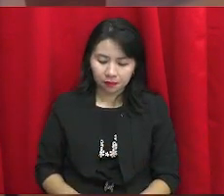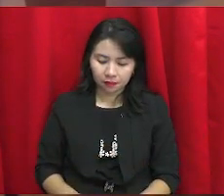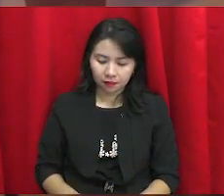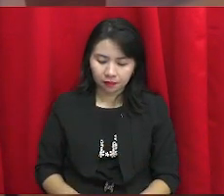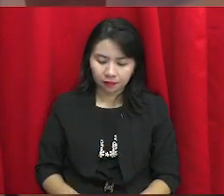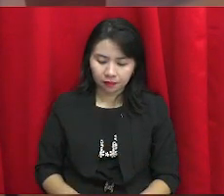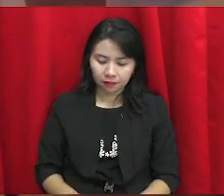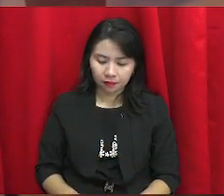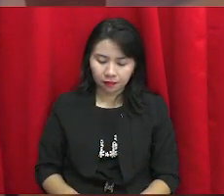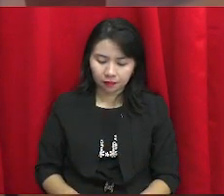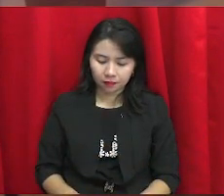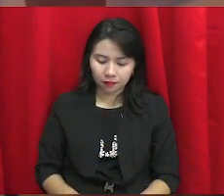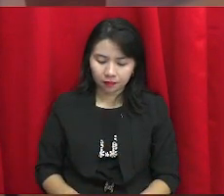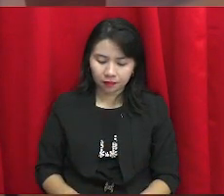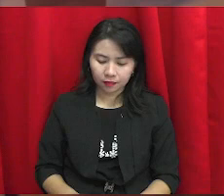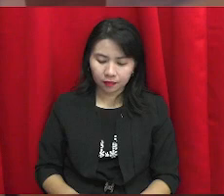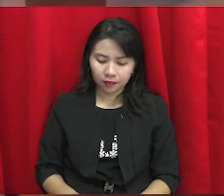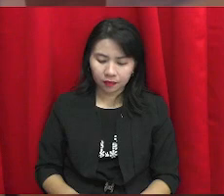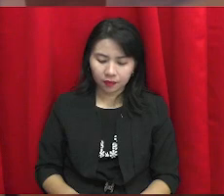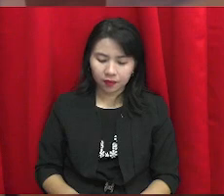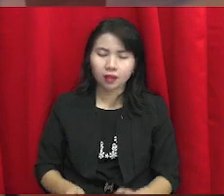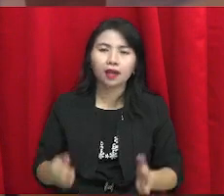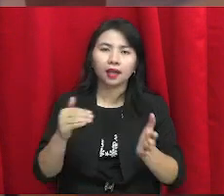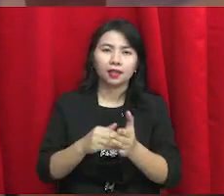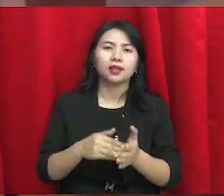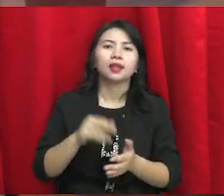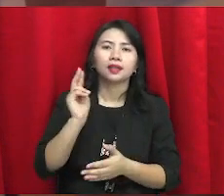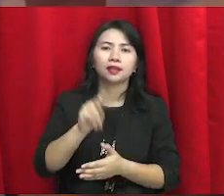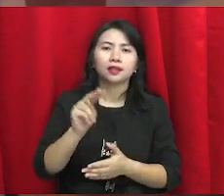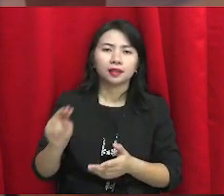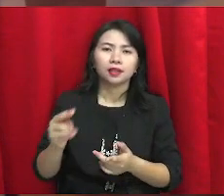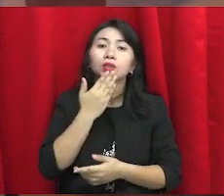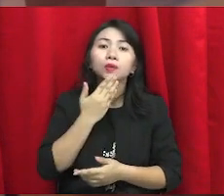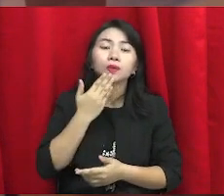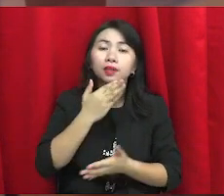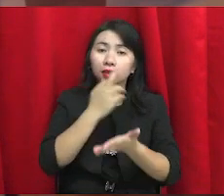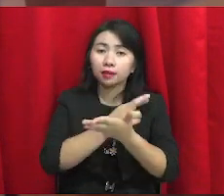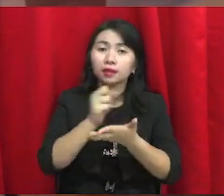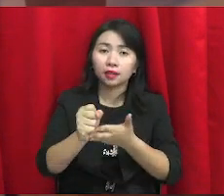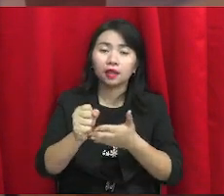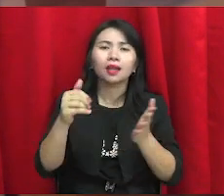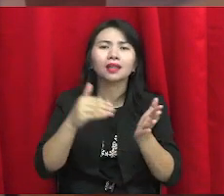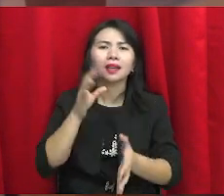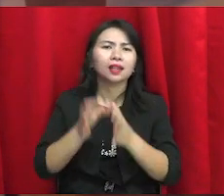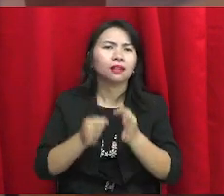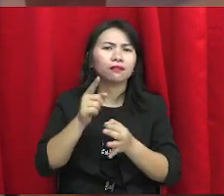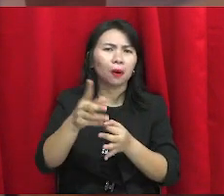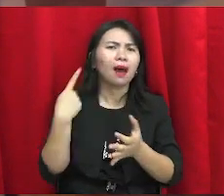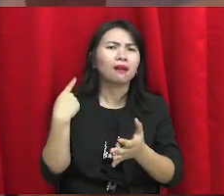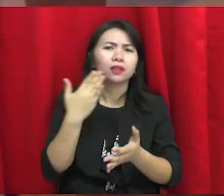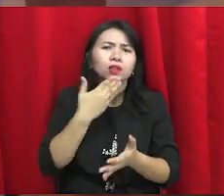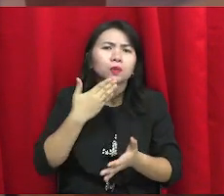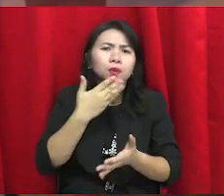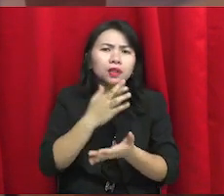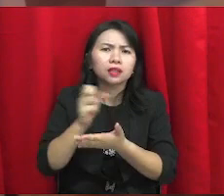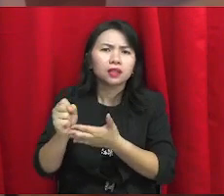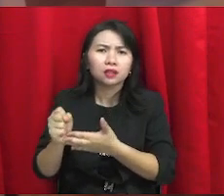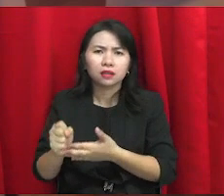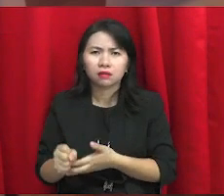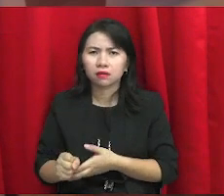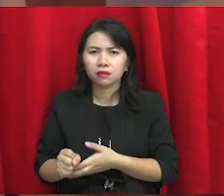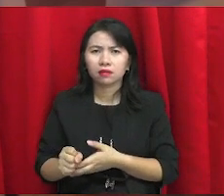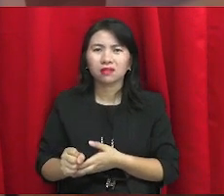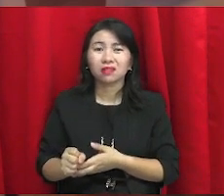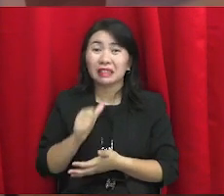maganda talaga yun. Kailangan talaga ng sweet relationship. Yeah. Magkakaroon ka rin lang naman ng relationship, hindi pa sweet.